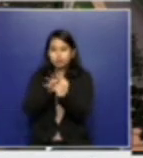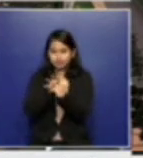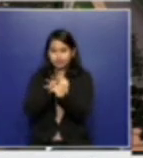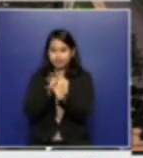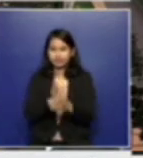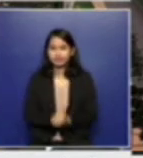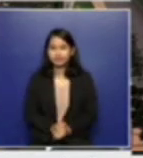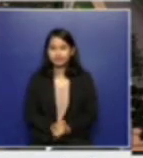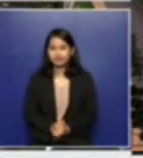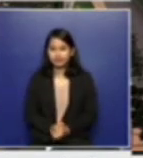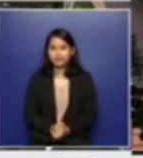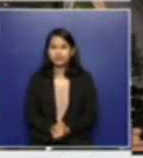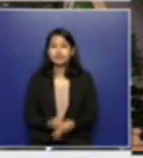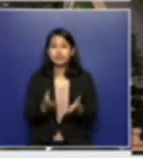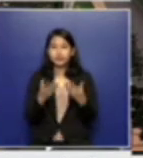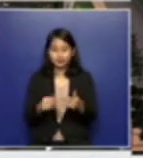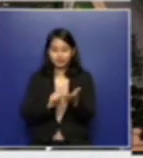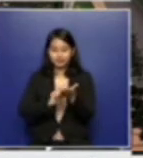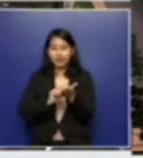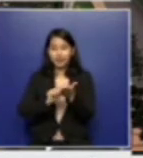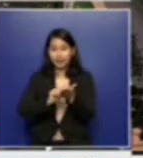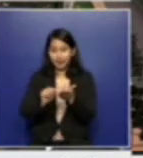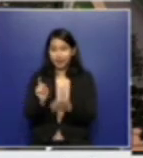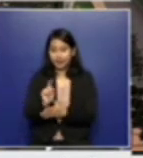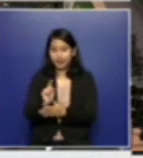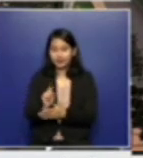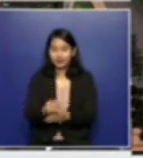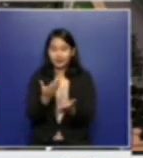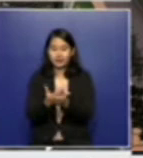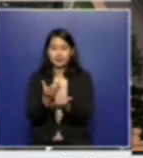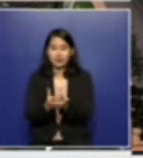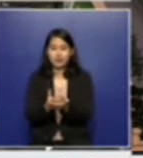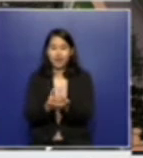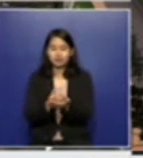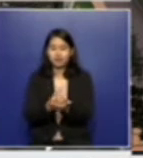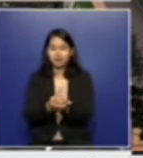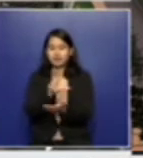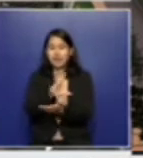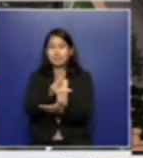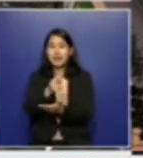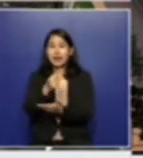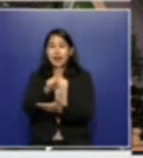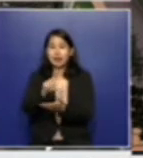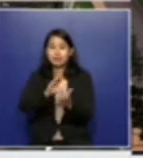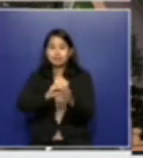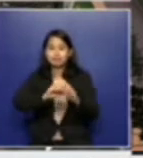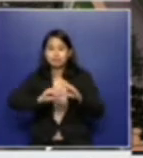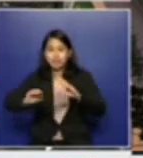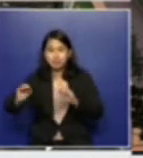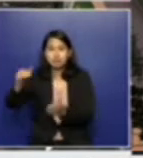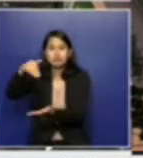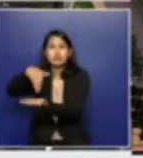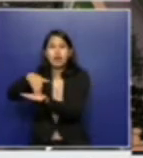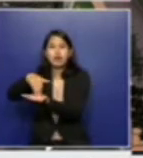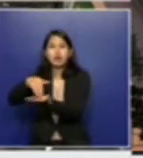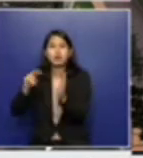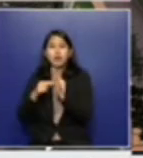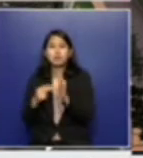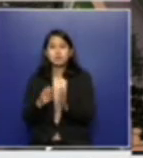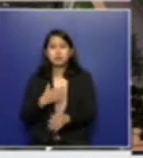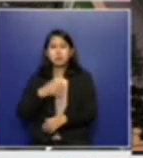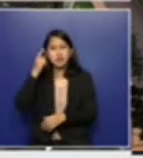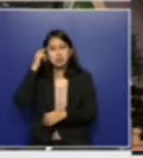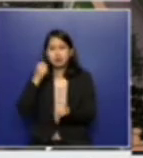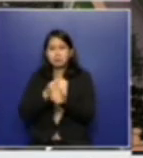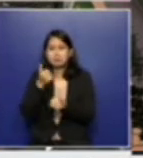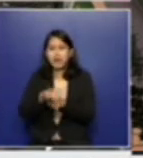ญก็คือท่านได้ปรับงบออกมาแค่ 30,000 กว่าล้านซึ่งไม่พอครับปรับไปแล้วก็เอาไปเป็นงบกลางซึ่งผมคิดว่าทำอะไรไม่ได้แน่น